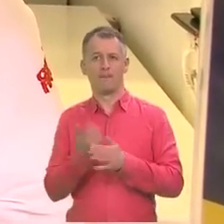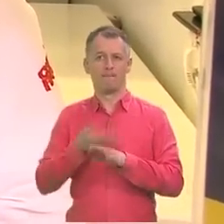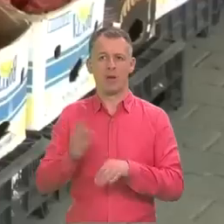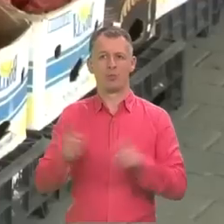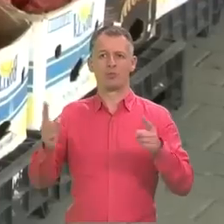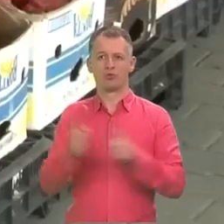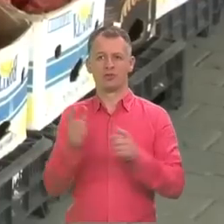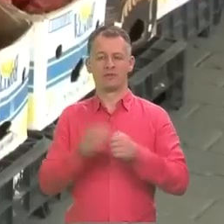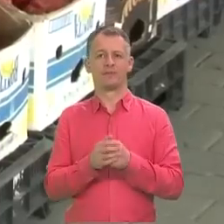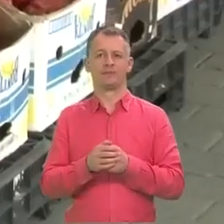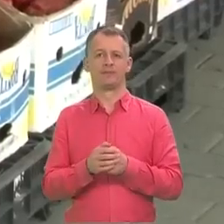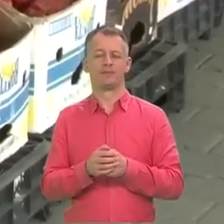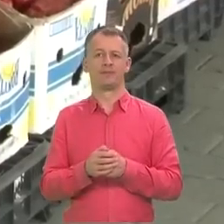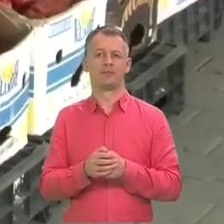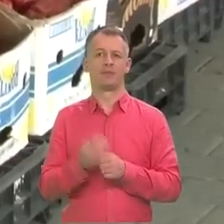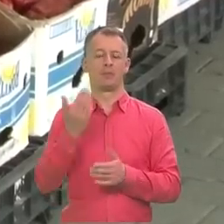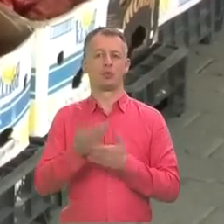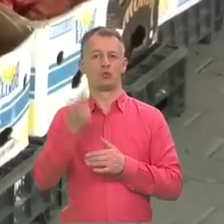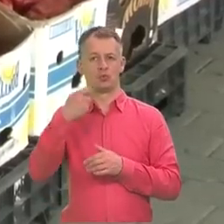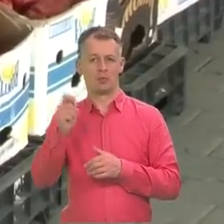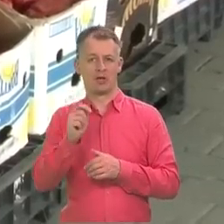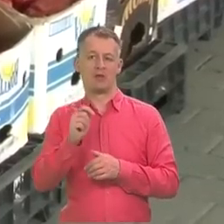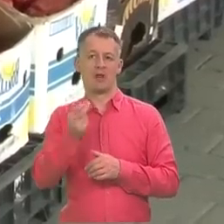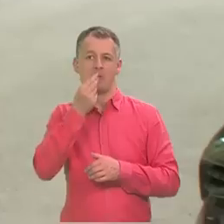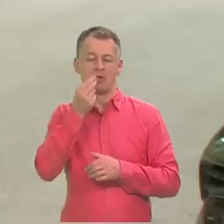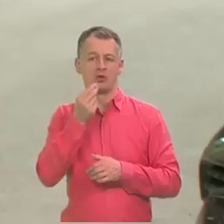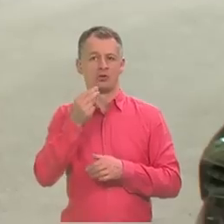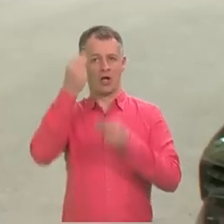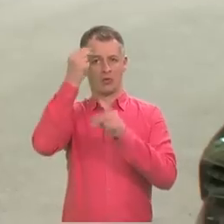mai puțin. Tendința scumpirii alimentelor se anunță una pe termen lung.